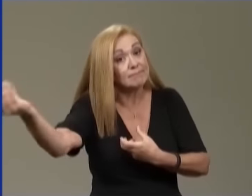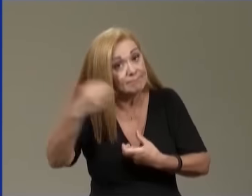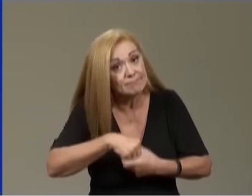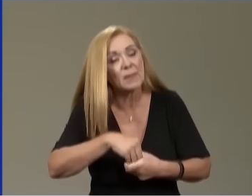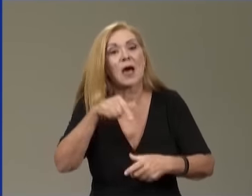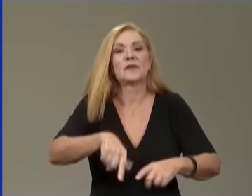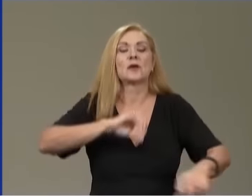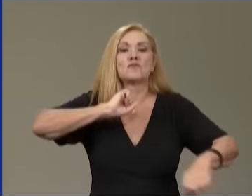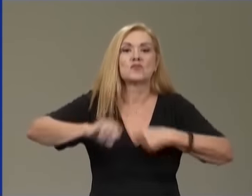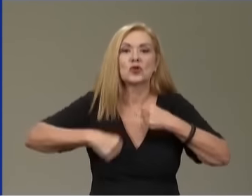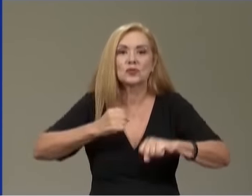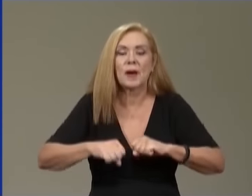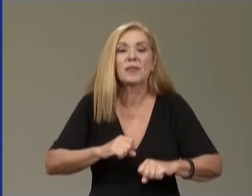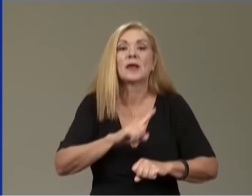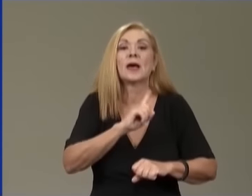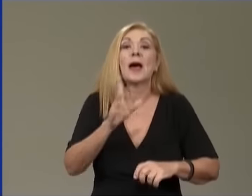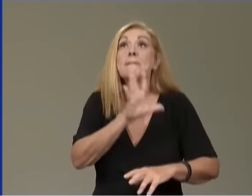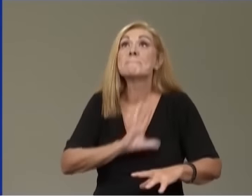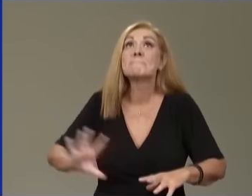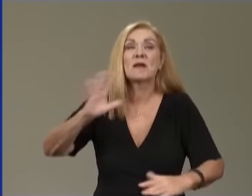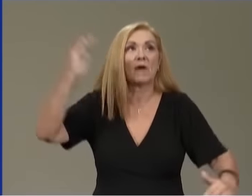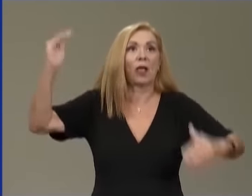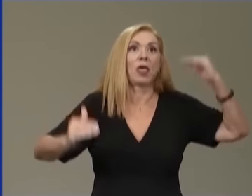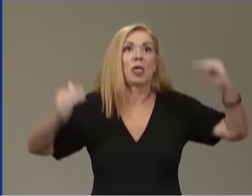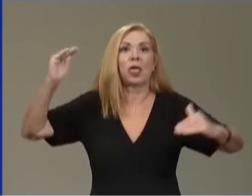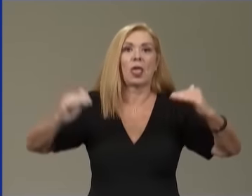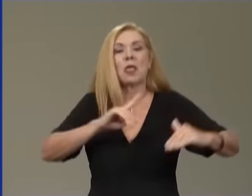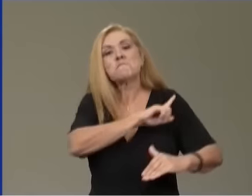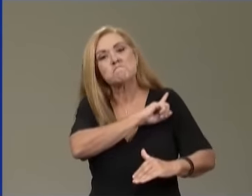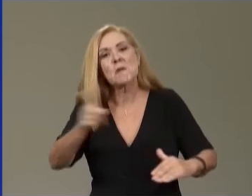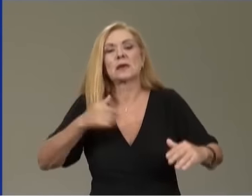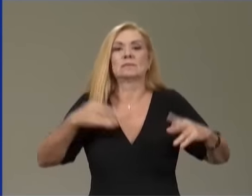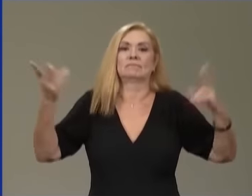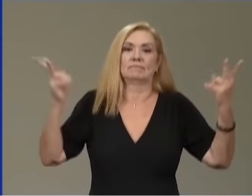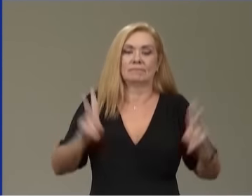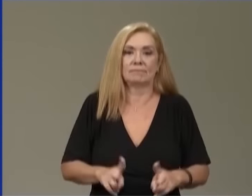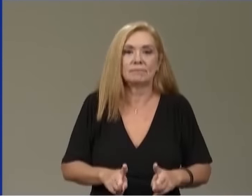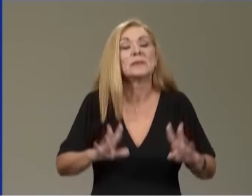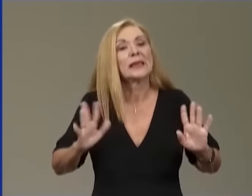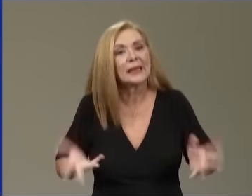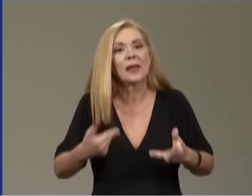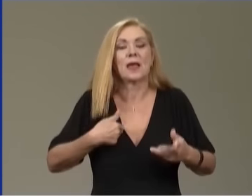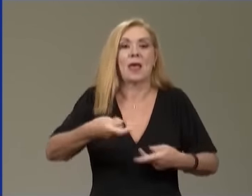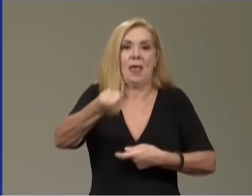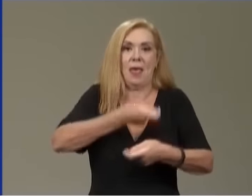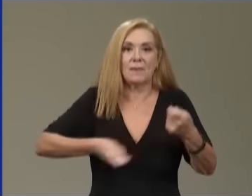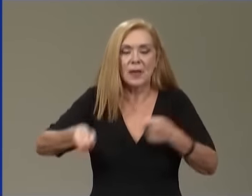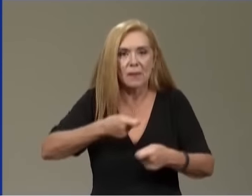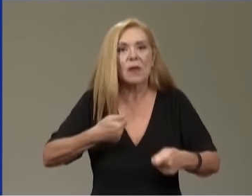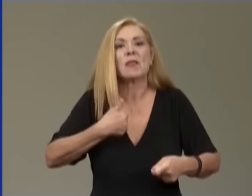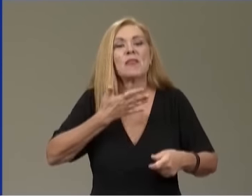να περιορίσουμε τις περιφερειακές ανισότητες. Ενώ στο όνομα της επιχειρηματικότητας θέλουμε να σχεδιάσουμε ένα νέο